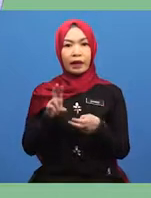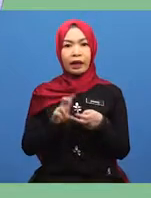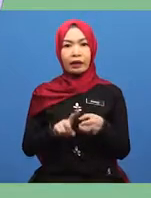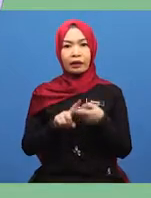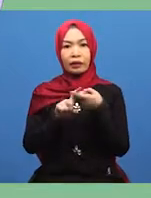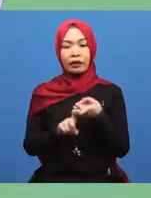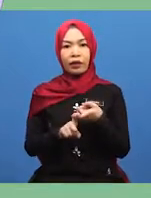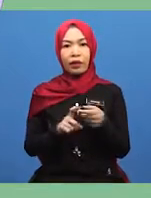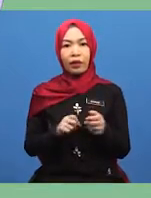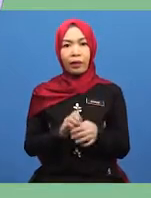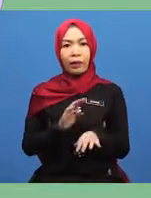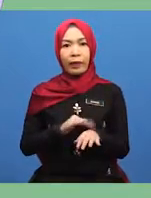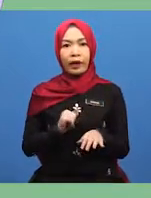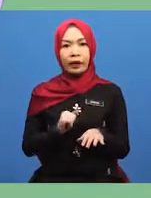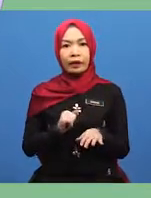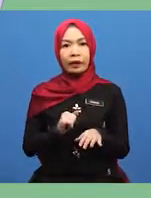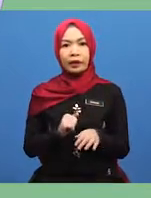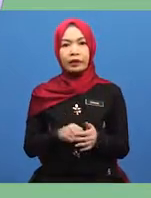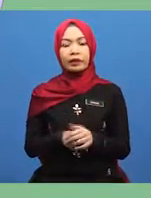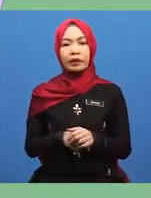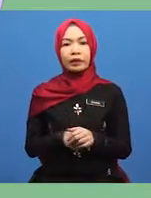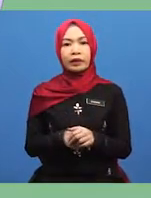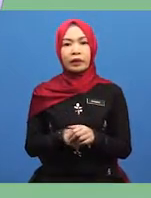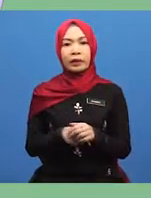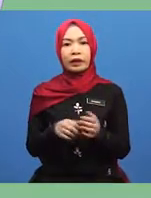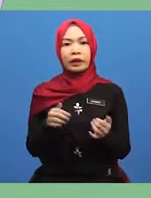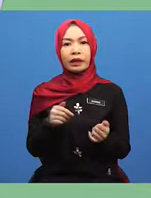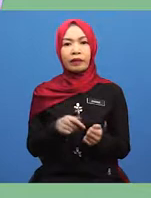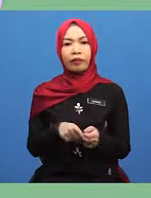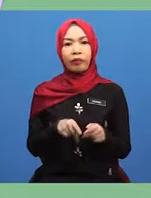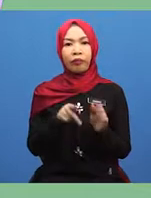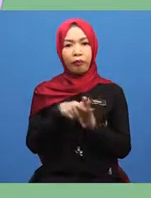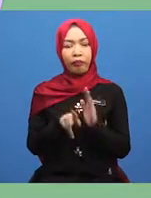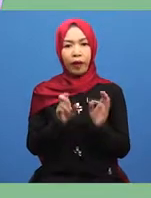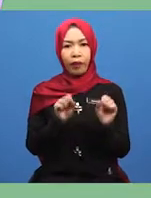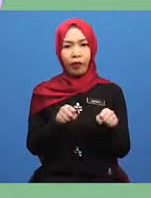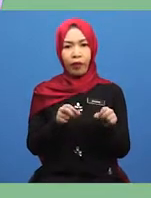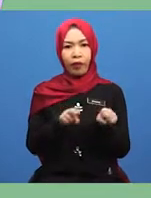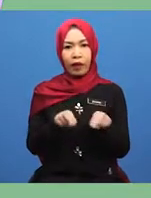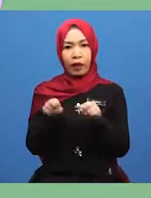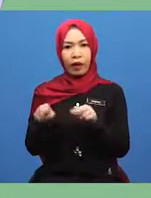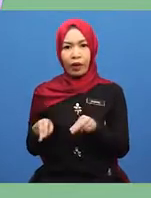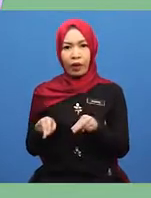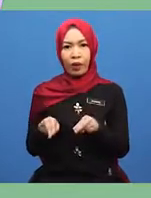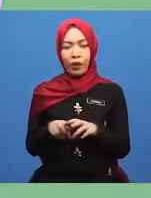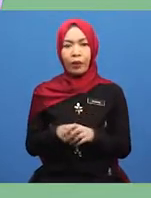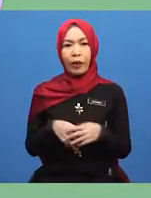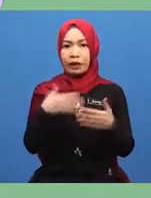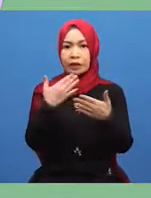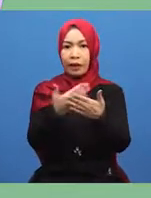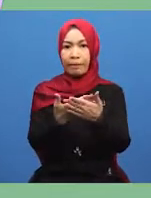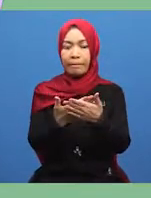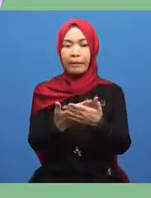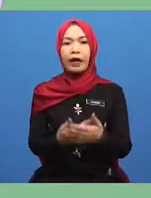ubah akan membuat penyelarasan secara automatik sehingga keseimbangan pasaran wang dicapai semula